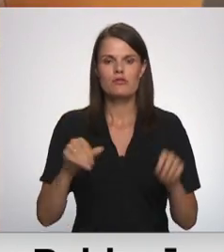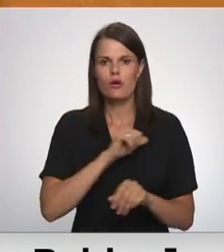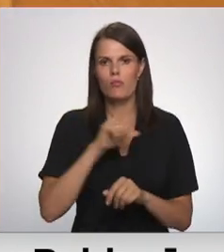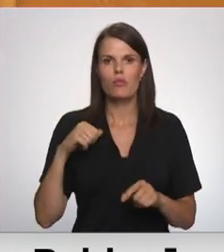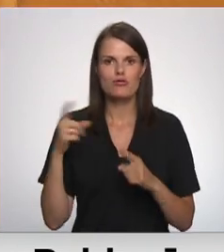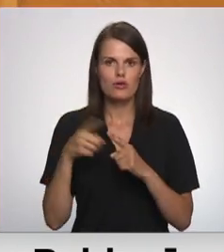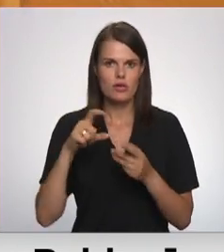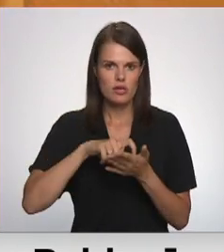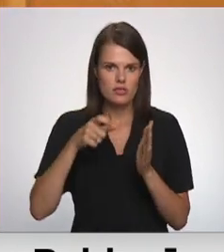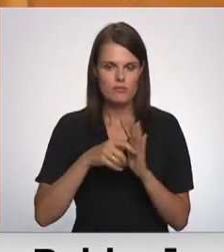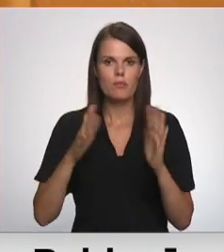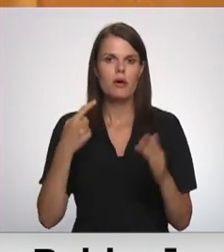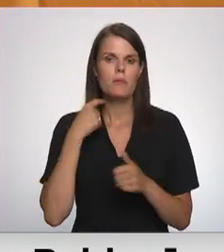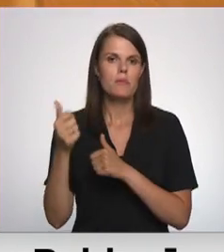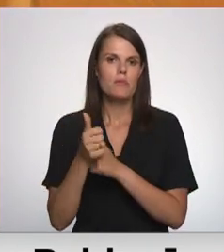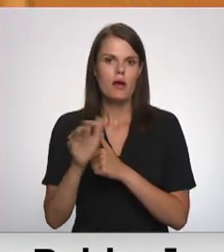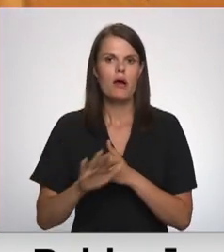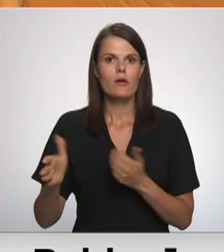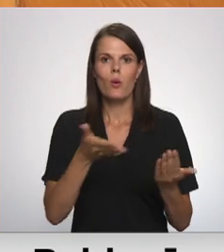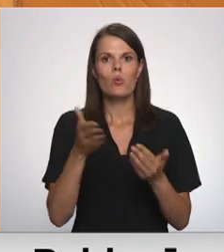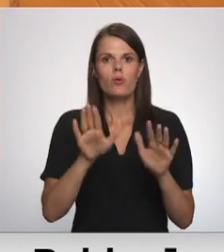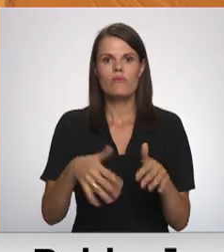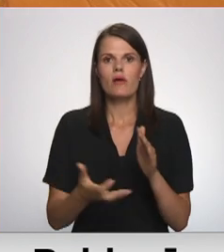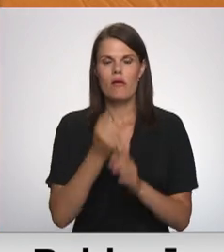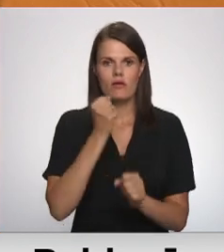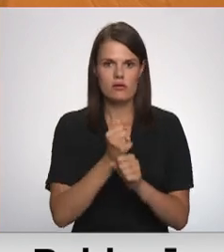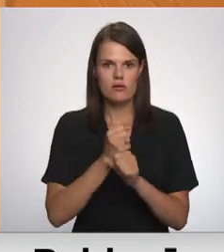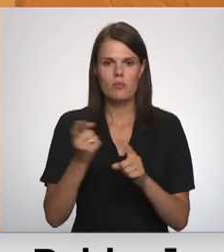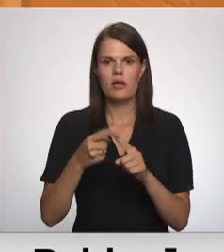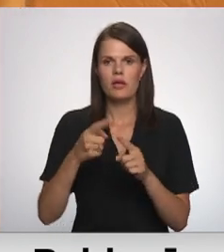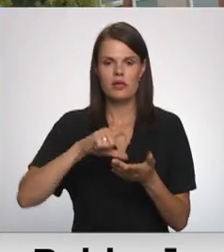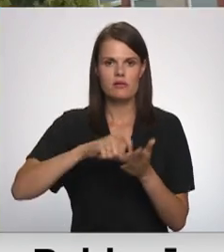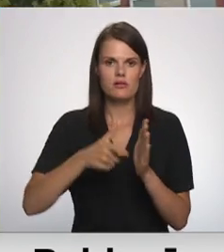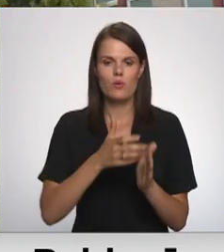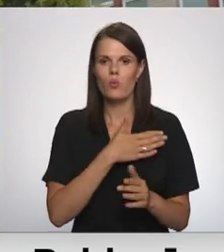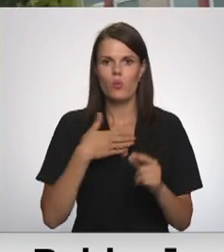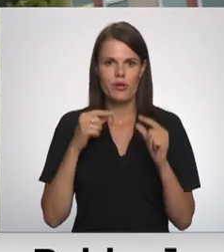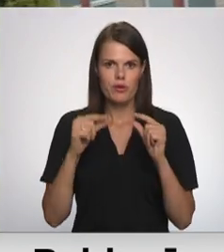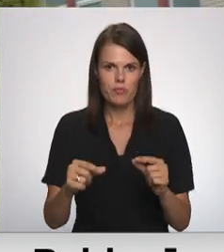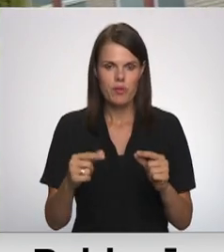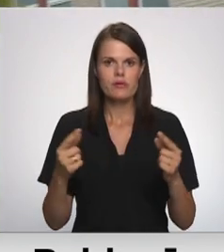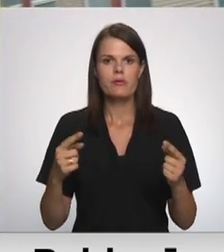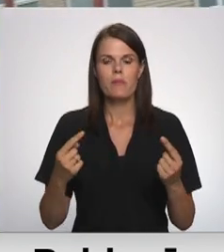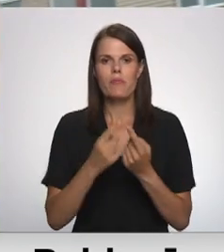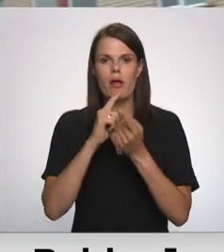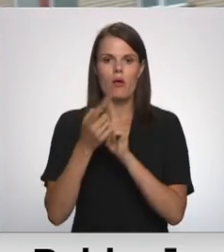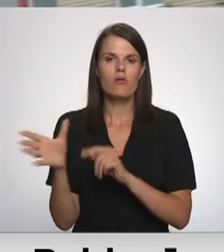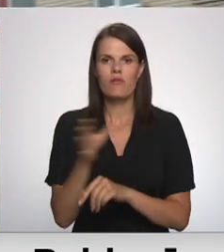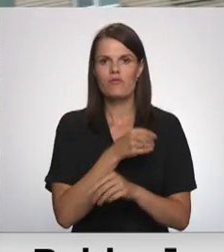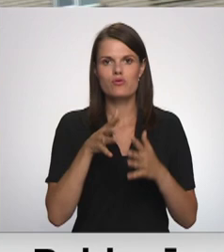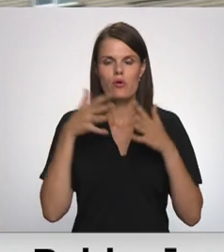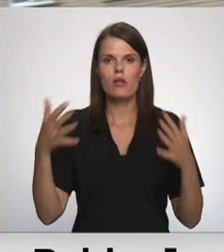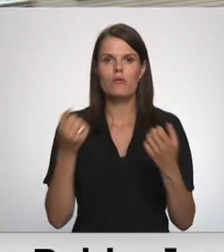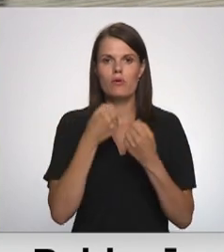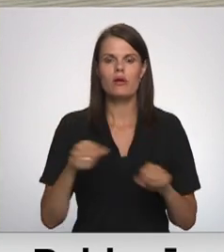dzīvokļus. Tomēr pierīgā, kur iespējams atrast darbu, īres dzīvokļi esot ļoti maz. Pielāgojot visu lielo rehabilitācijas centru